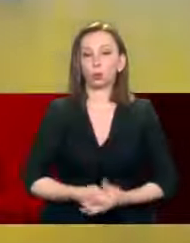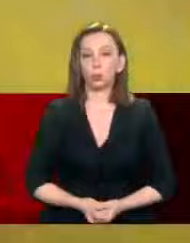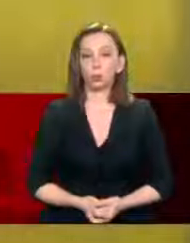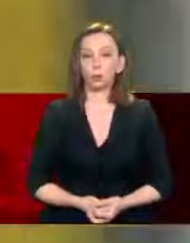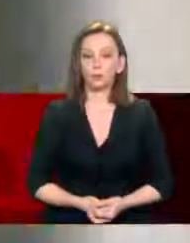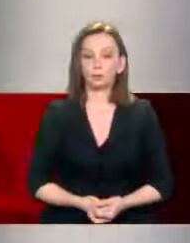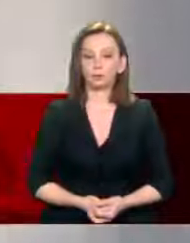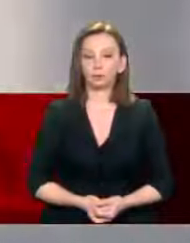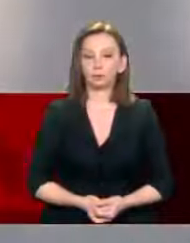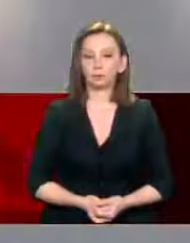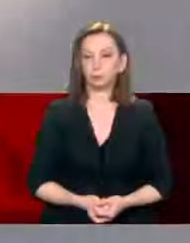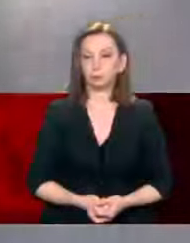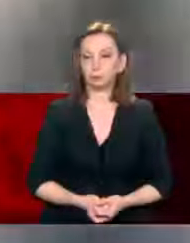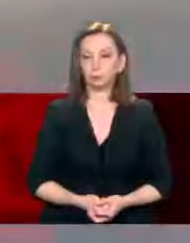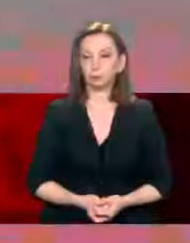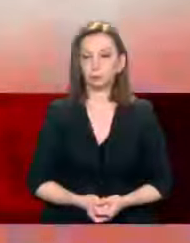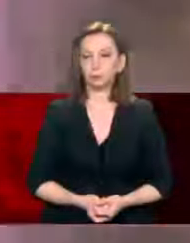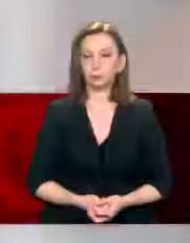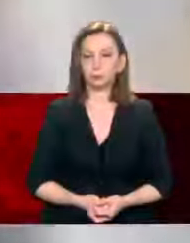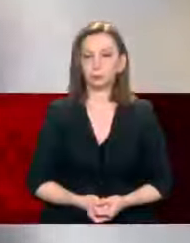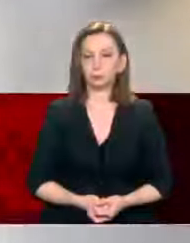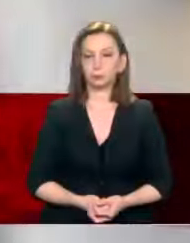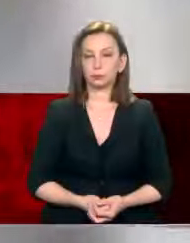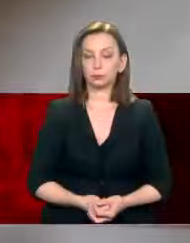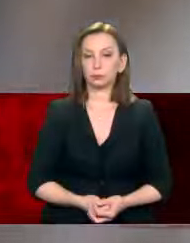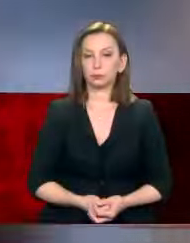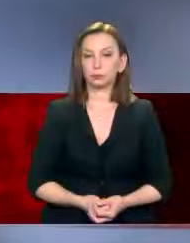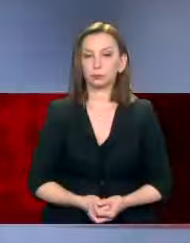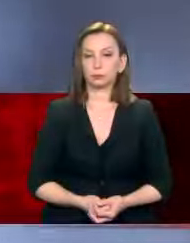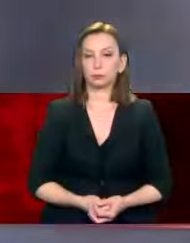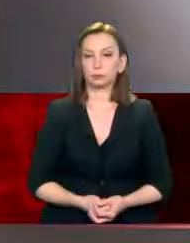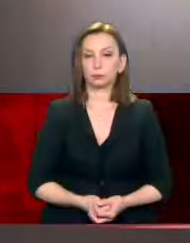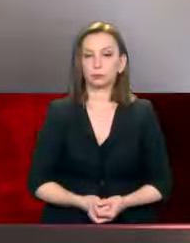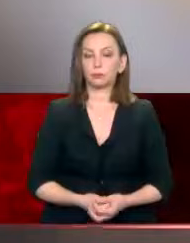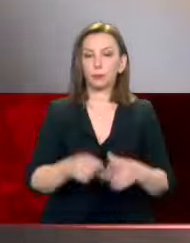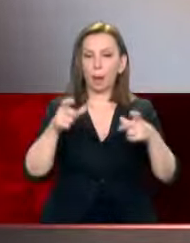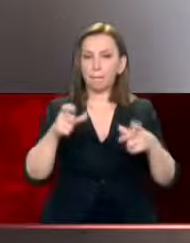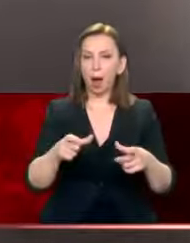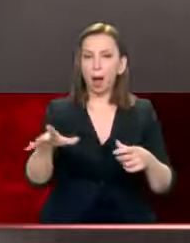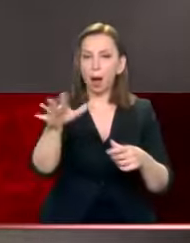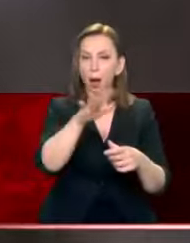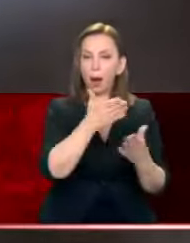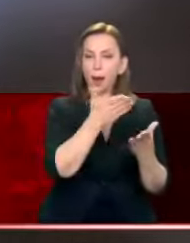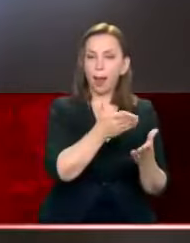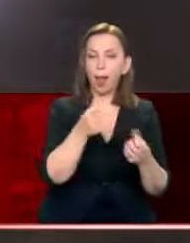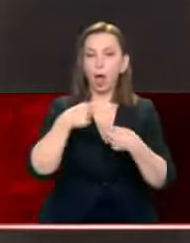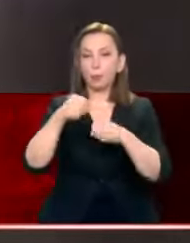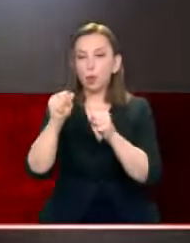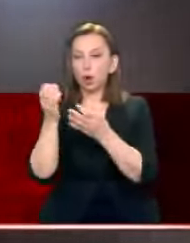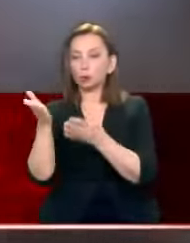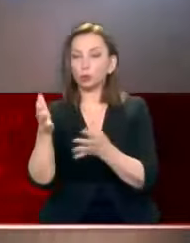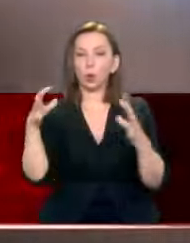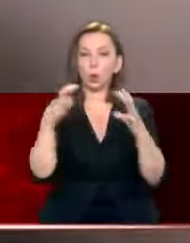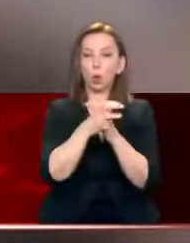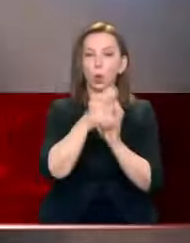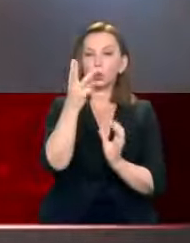içeri! Hayvanlar dışarı! Ya katil, katil bak, ya katil bak. Mahalle sakinleriyle eylemci grup arasında arbede